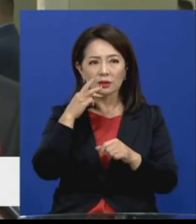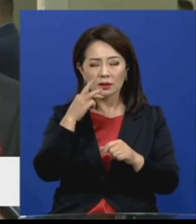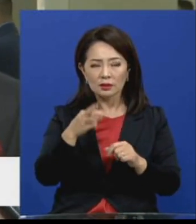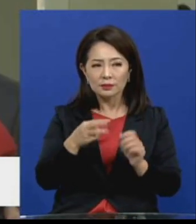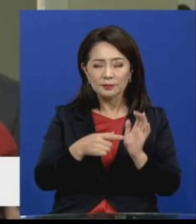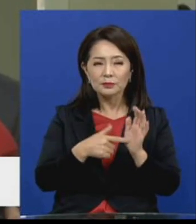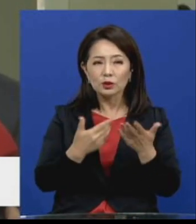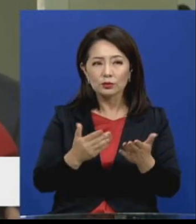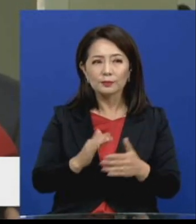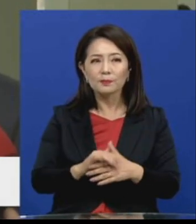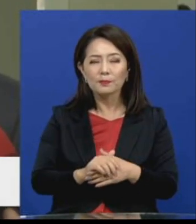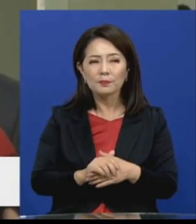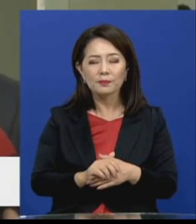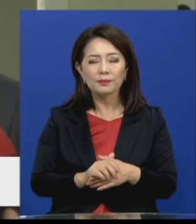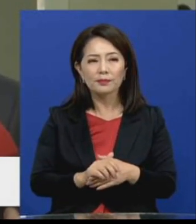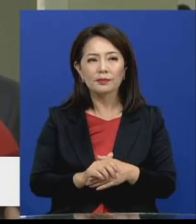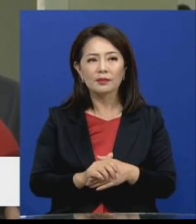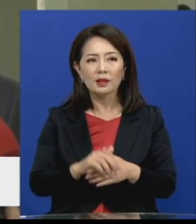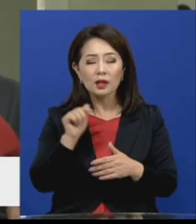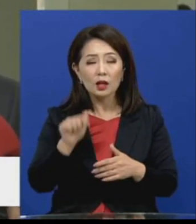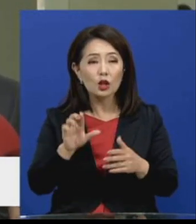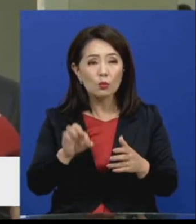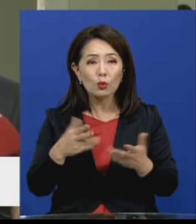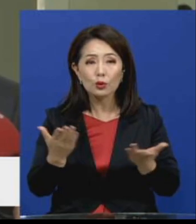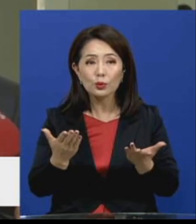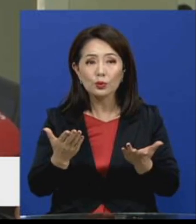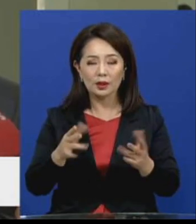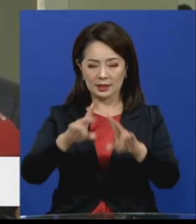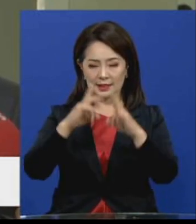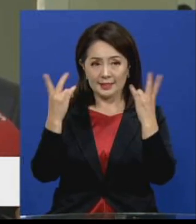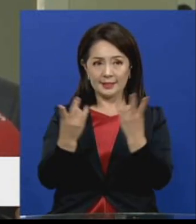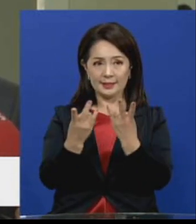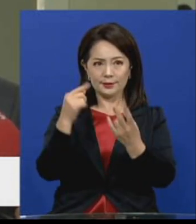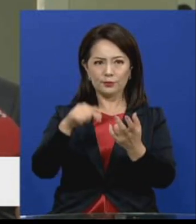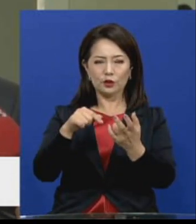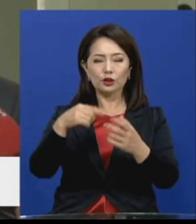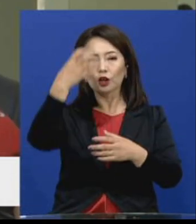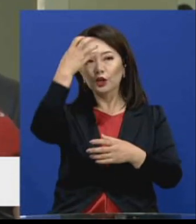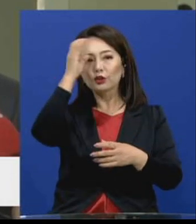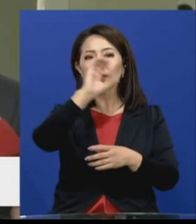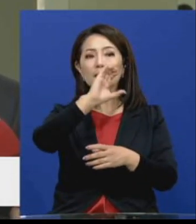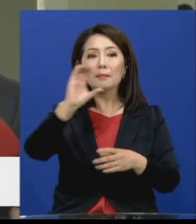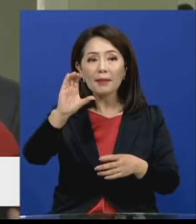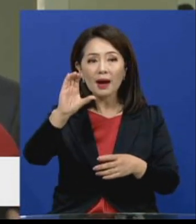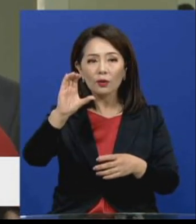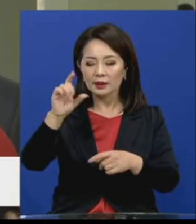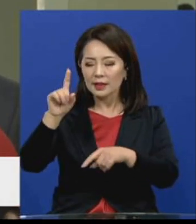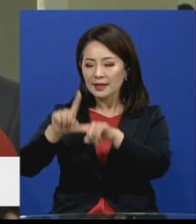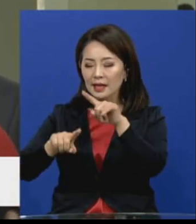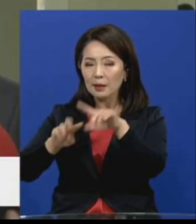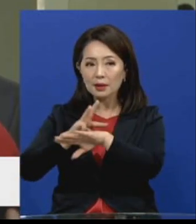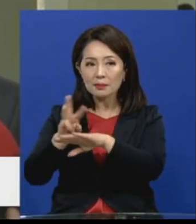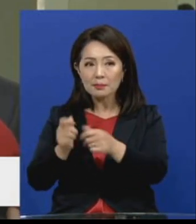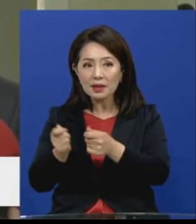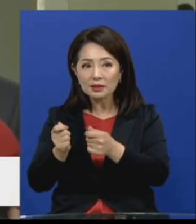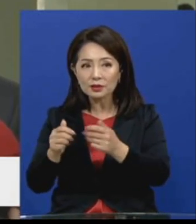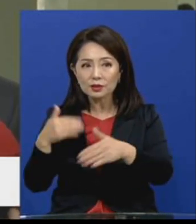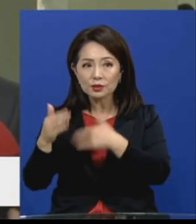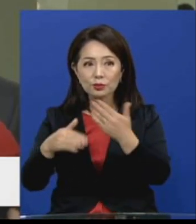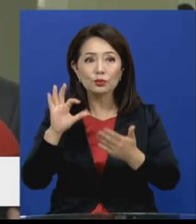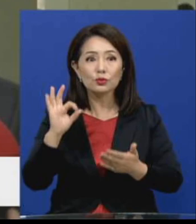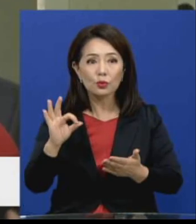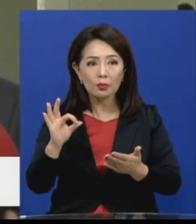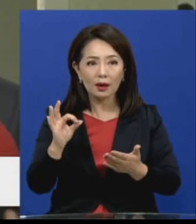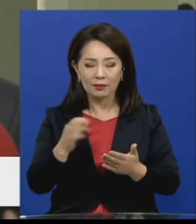19 онд ажилласан. Энэ бол бас л нийгэмд одоо төрийн компани ямар менежмент хийж явуул зүг